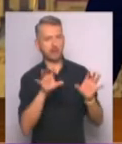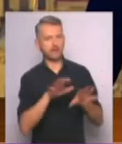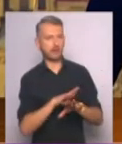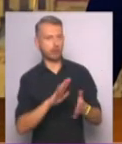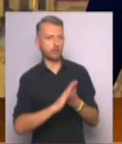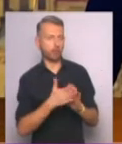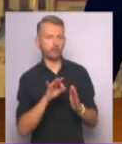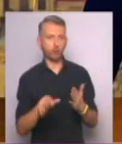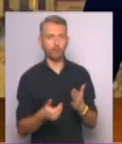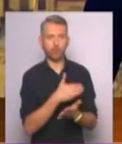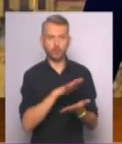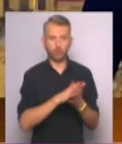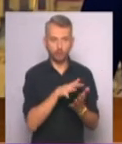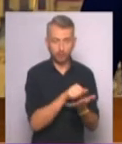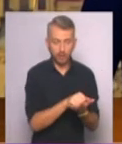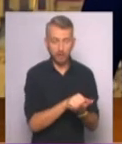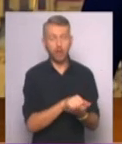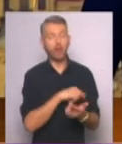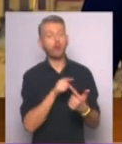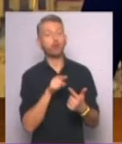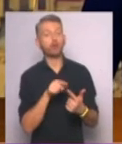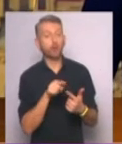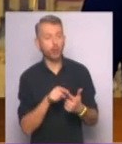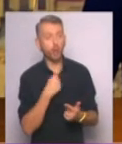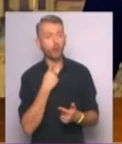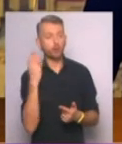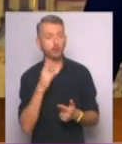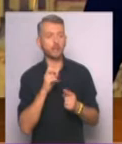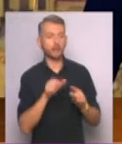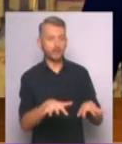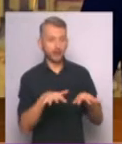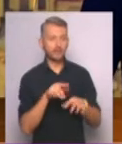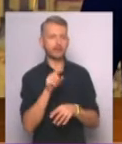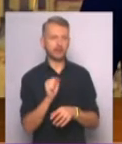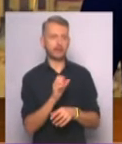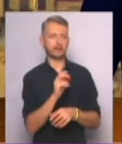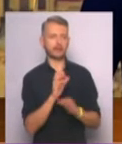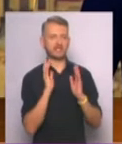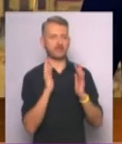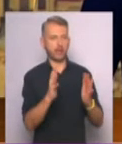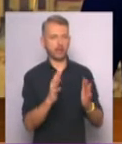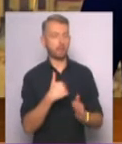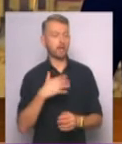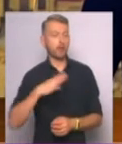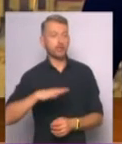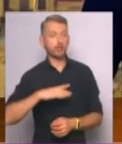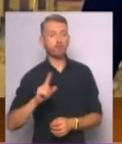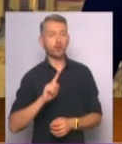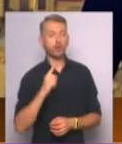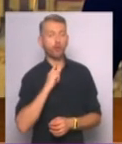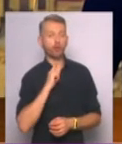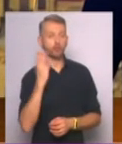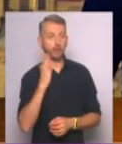про поновлення. По-друге, голосувати на сесії за сквер. Ми очікуємо, що голосування